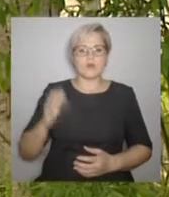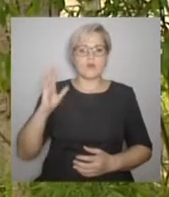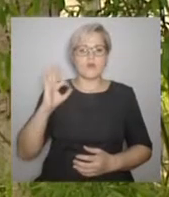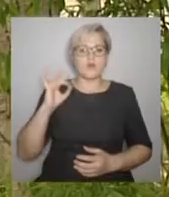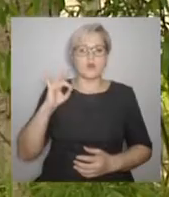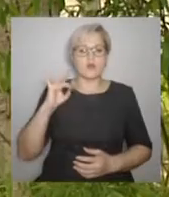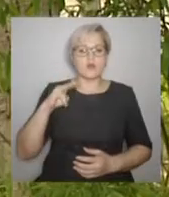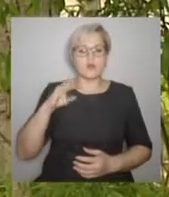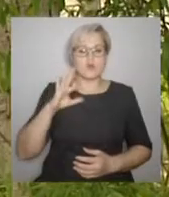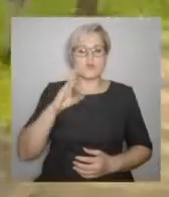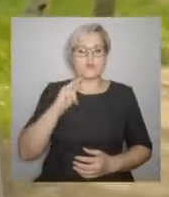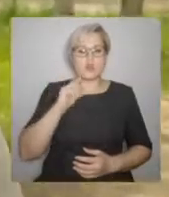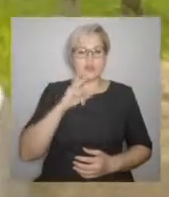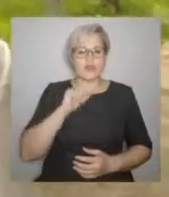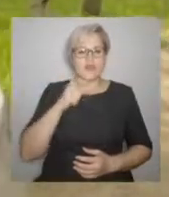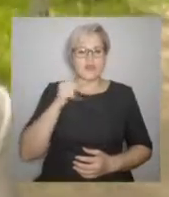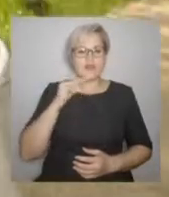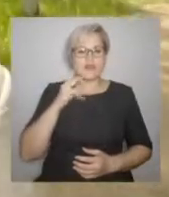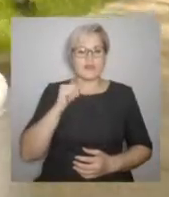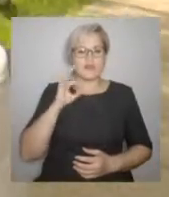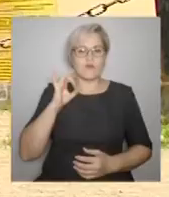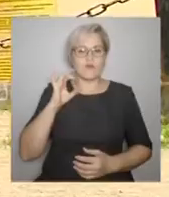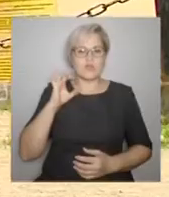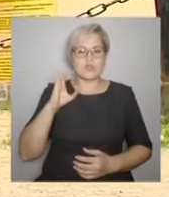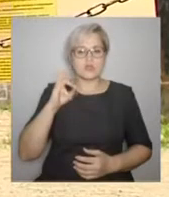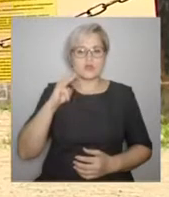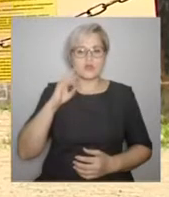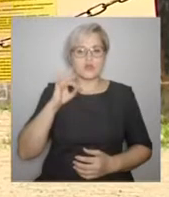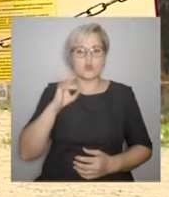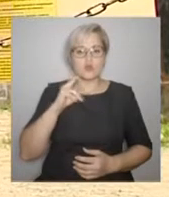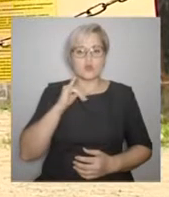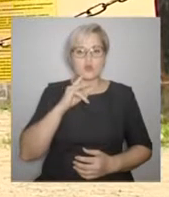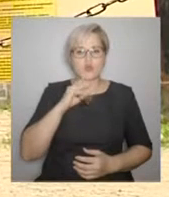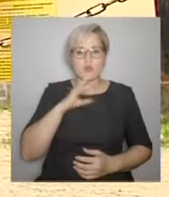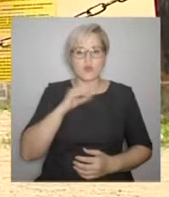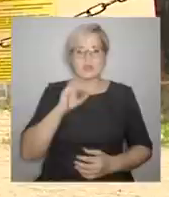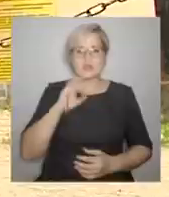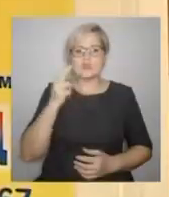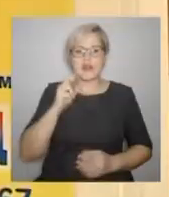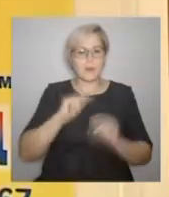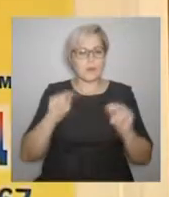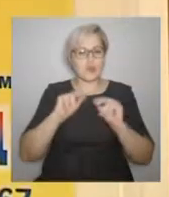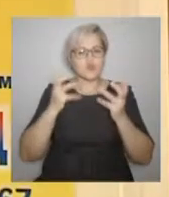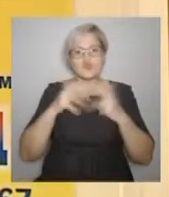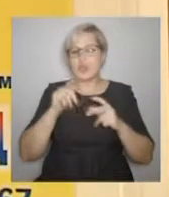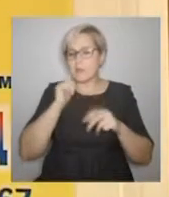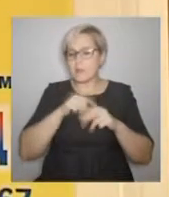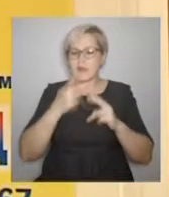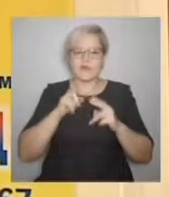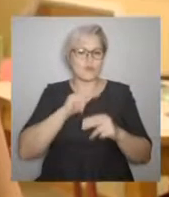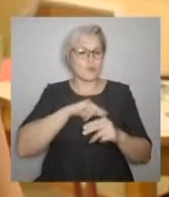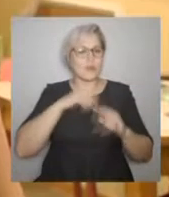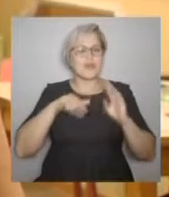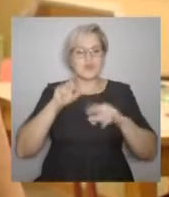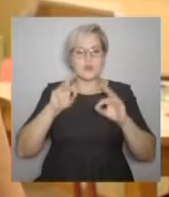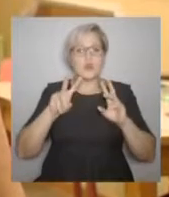Вартовчанка Галина Вострокнутова – социальный педагог. Считает, попала в эту профессию по призванию, потому что неравнодушный человек. Впрочем, говорит, таких,